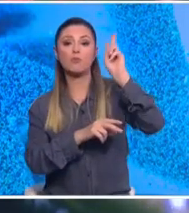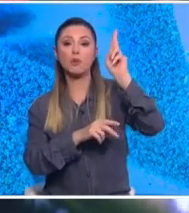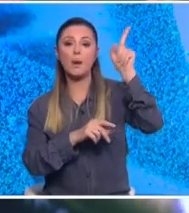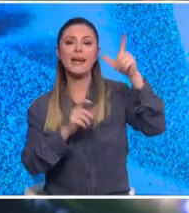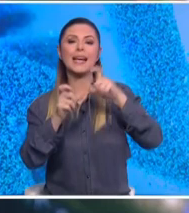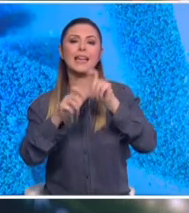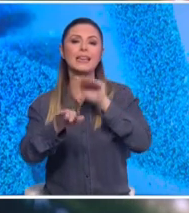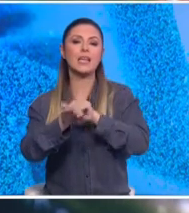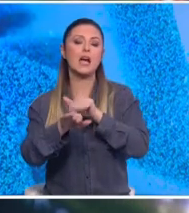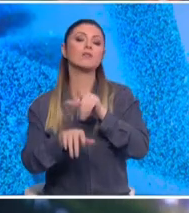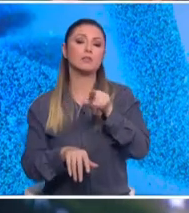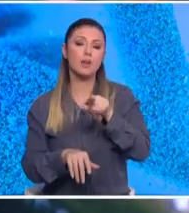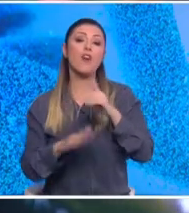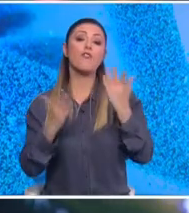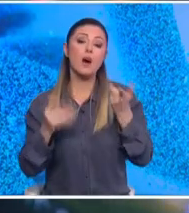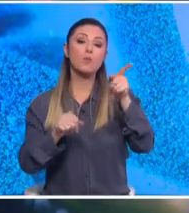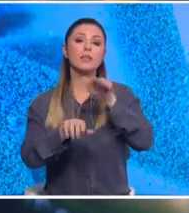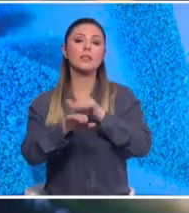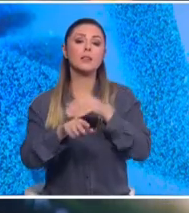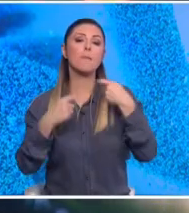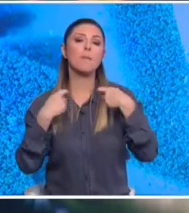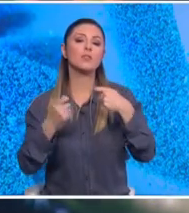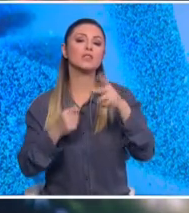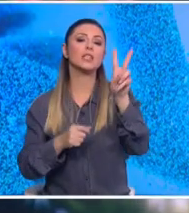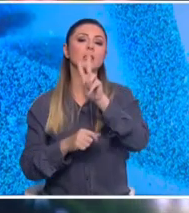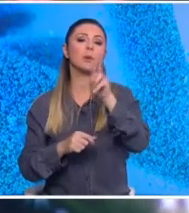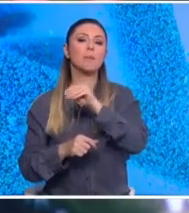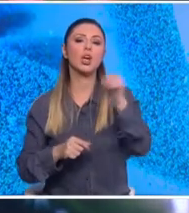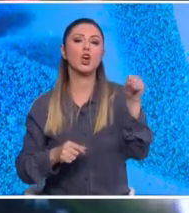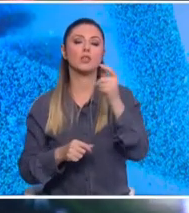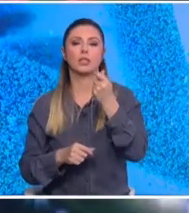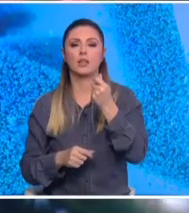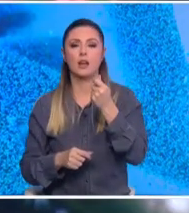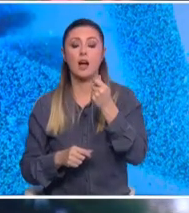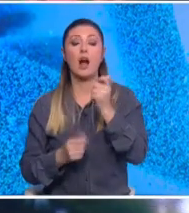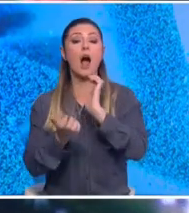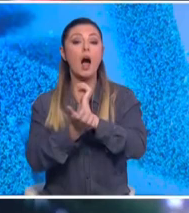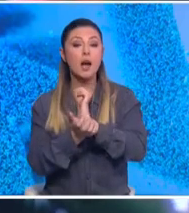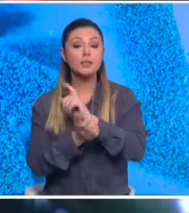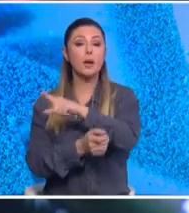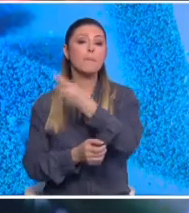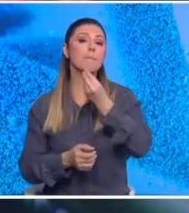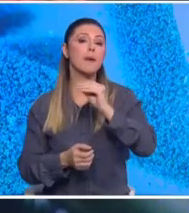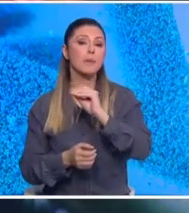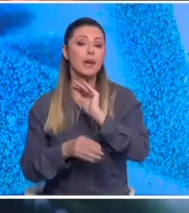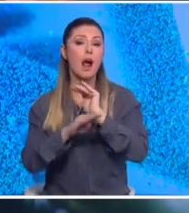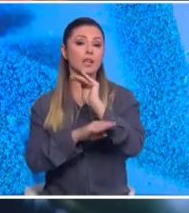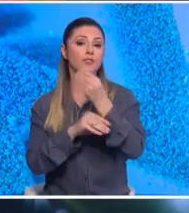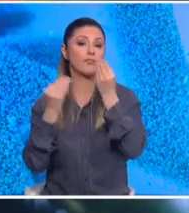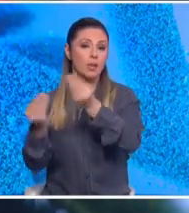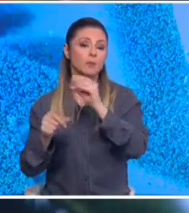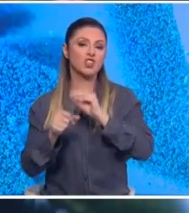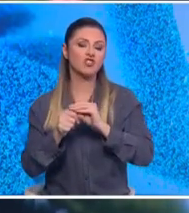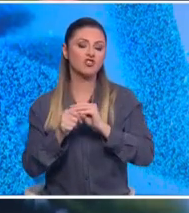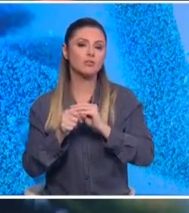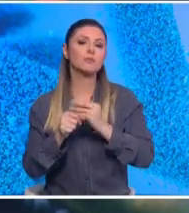gen tedavisiyle mümkün Fakat bu Tedavinin maliyeti yaklaşık 20 milyon lira Ailesi Poyraz Aliye Hayat vermek